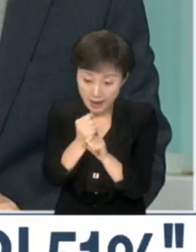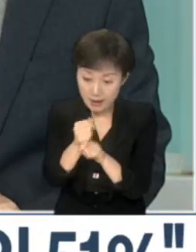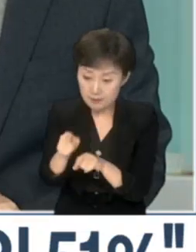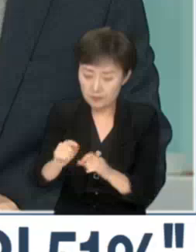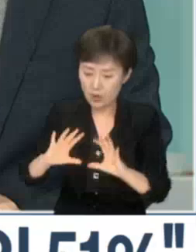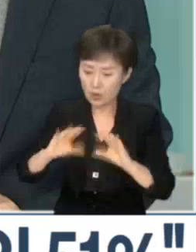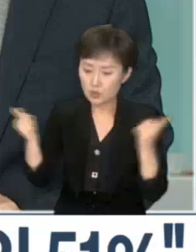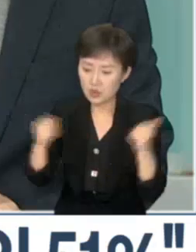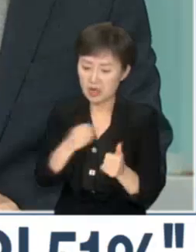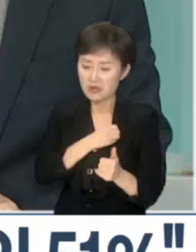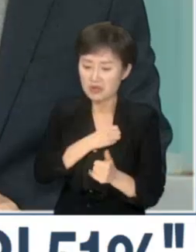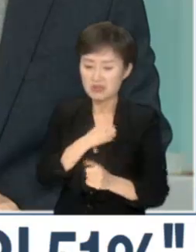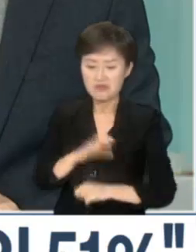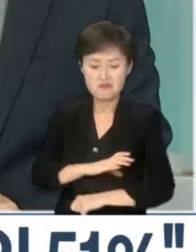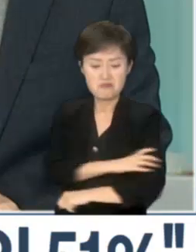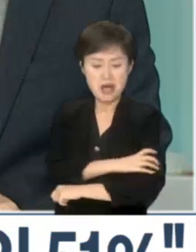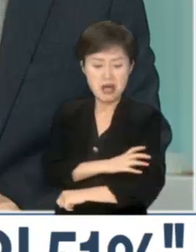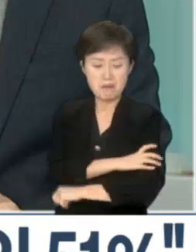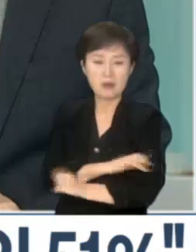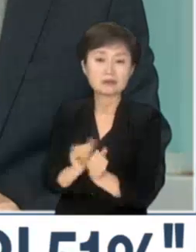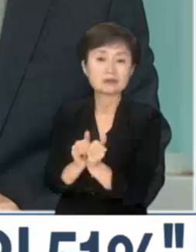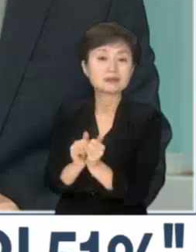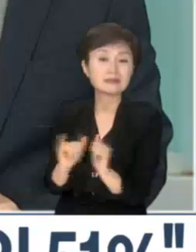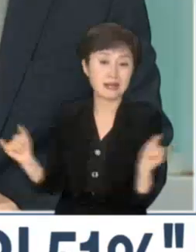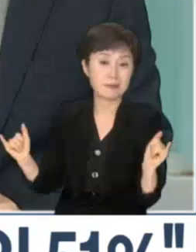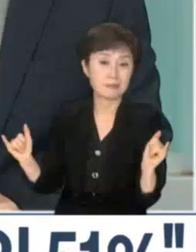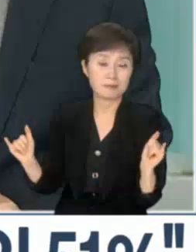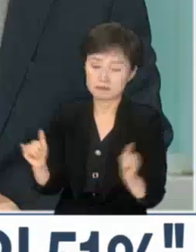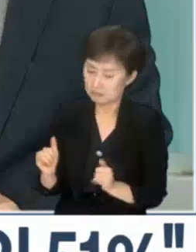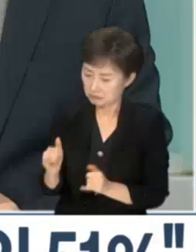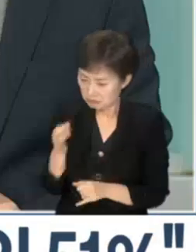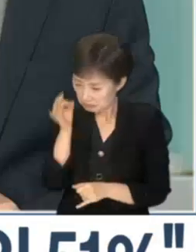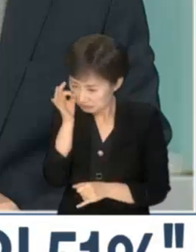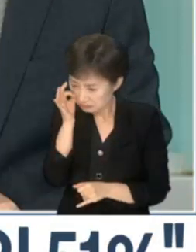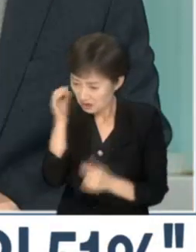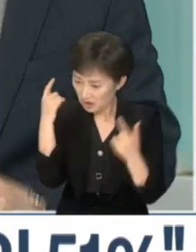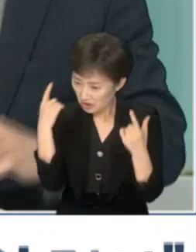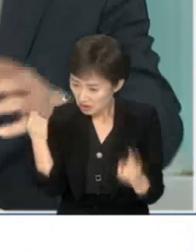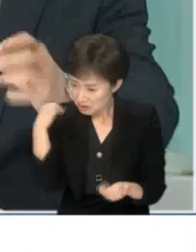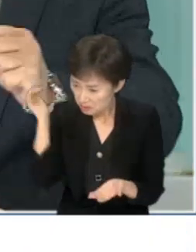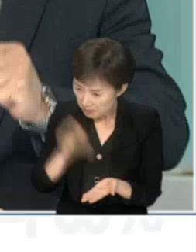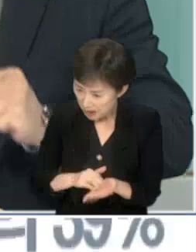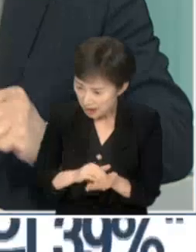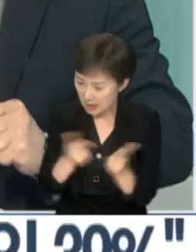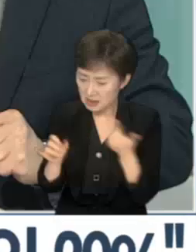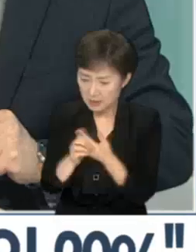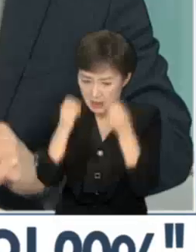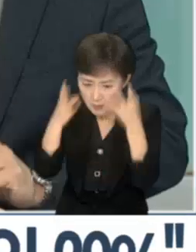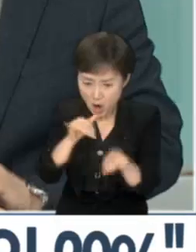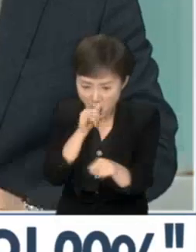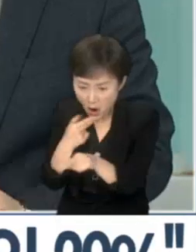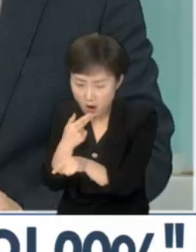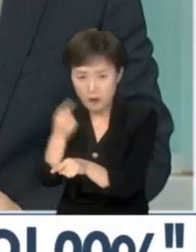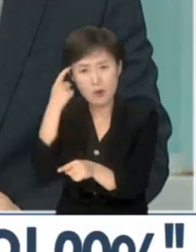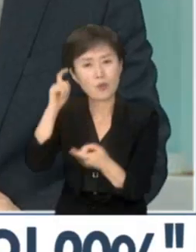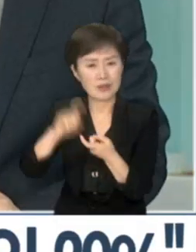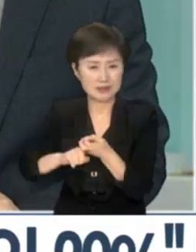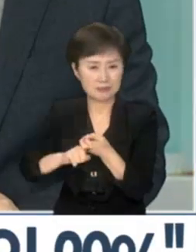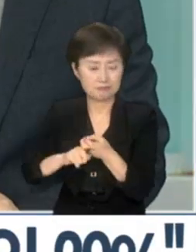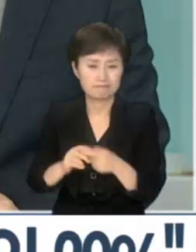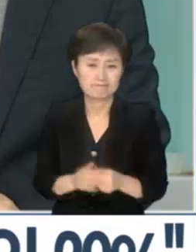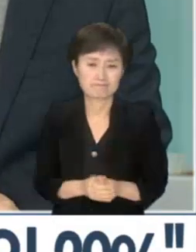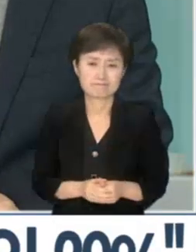기득권화되어 있는 뭐 중진이라든지 다선 의원들이 얼만큼 그 물갈이를 했느냐가 가장 이제 피부를 와닿는 그런 영역이거든요.